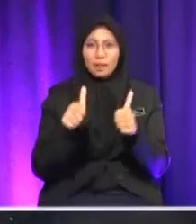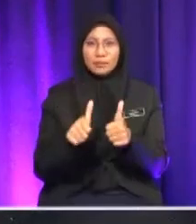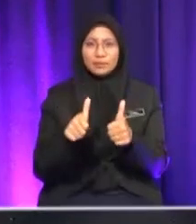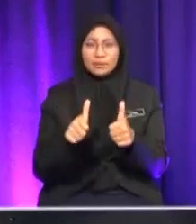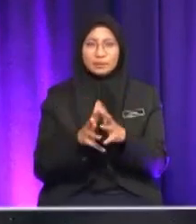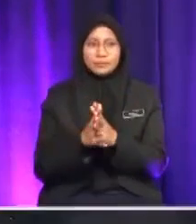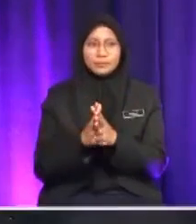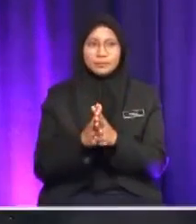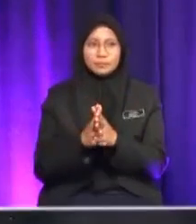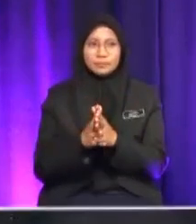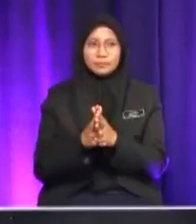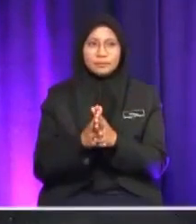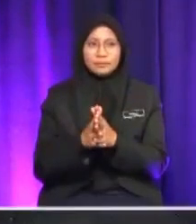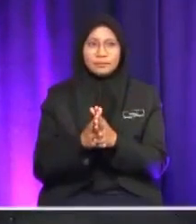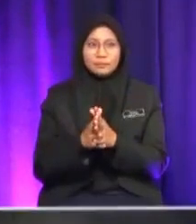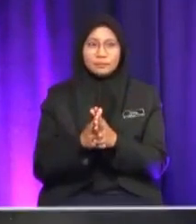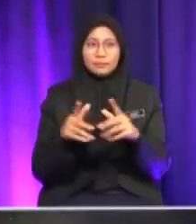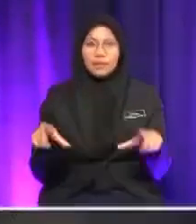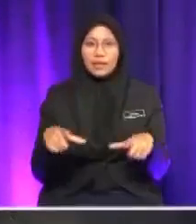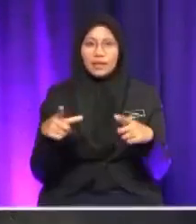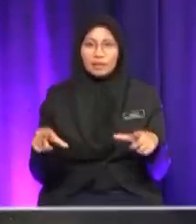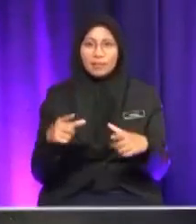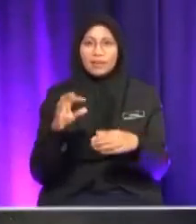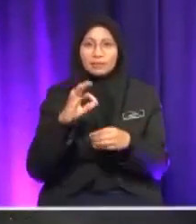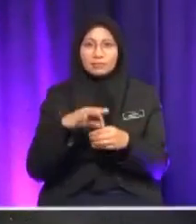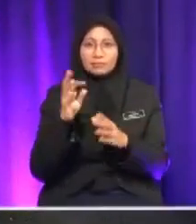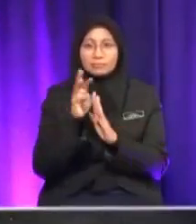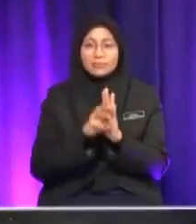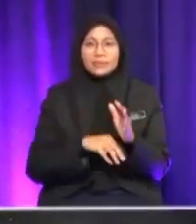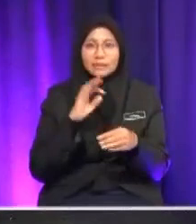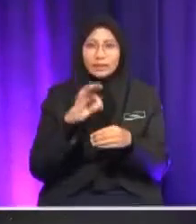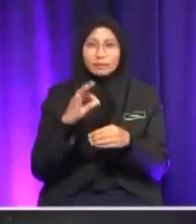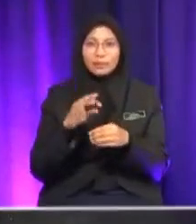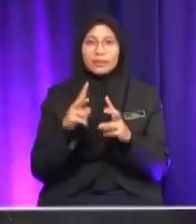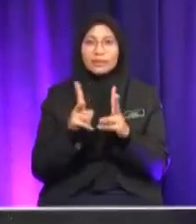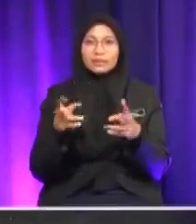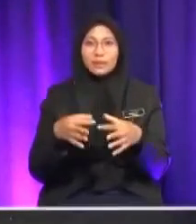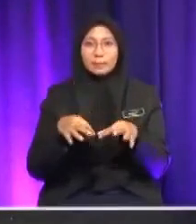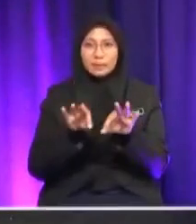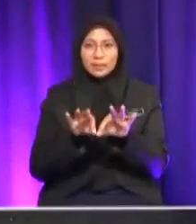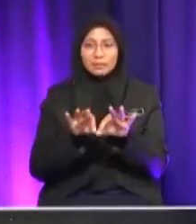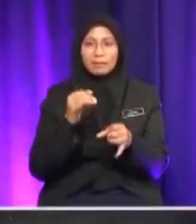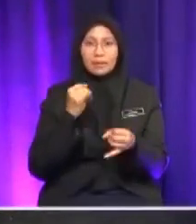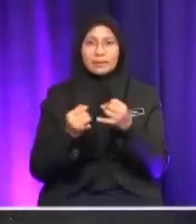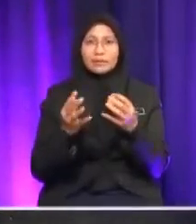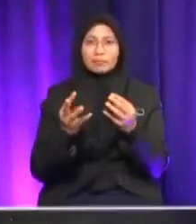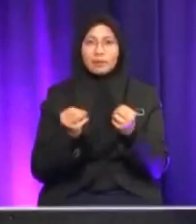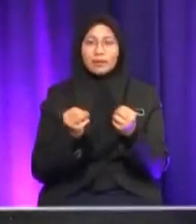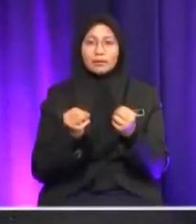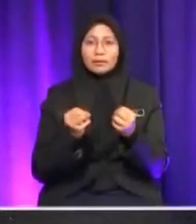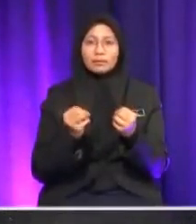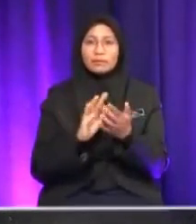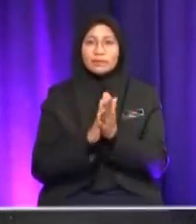Menabung. Dan amalan menabung ini ya, kalau kita tengok amalan yang sangat-sangat penting. Kalau kita nak menjadi seorang yang beretika dalam